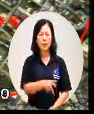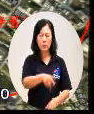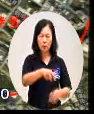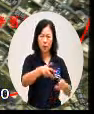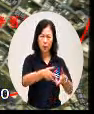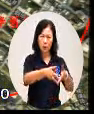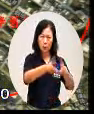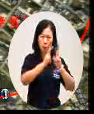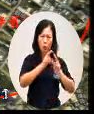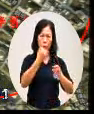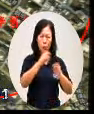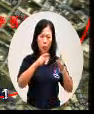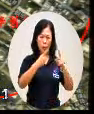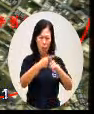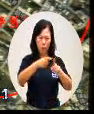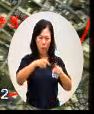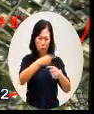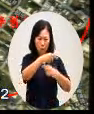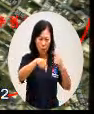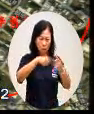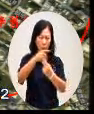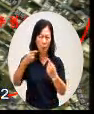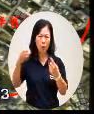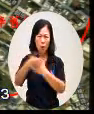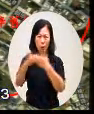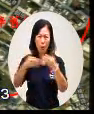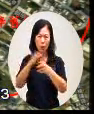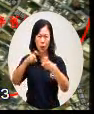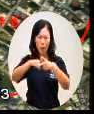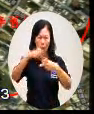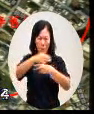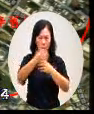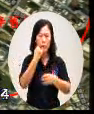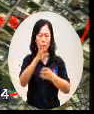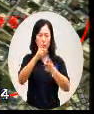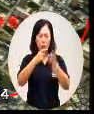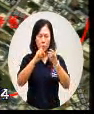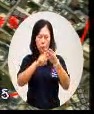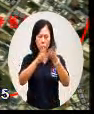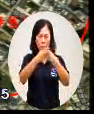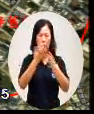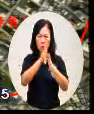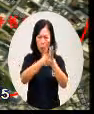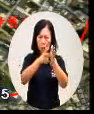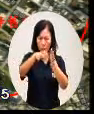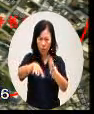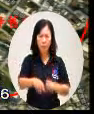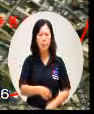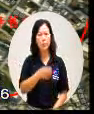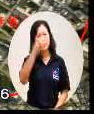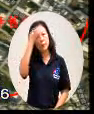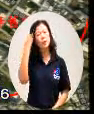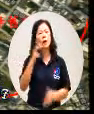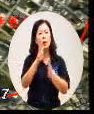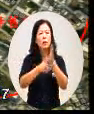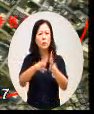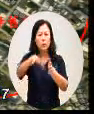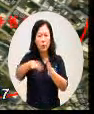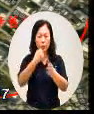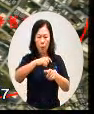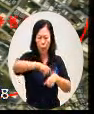立起交叉工程？主要的是 T 基路哦，市长为了拟定我那个报告哦，这个 T 基路纵贯铁